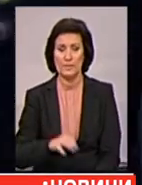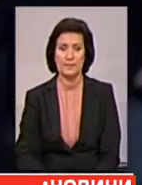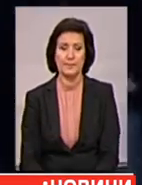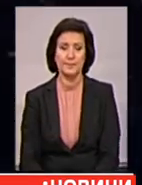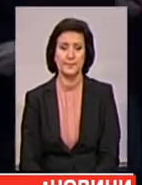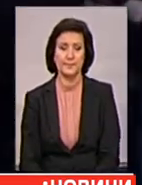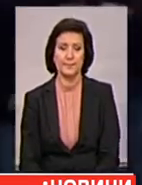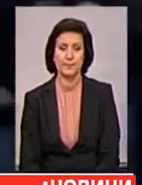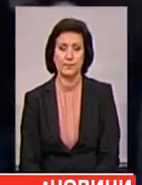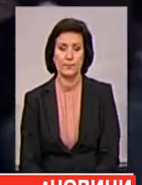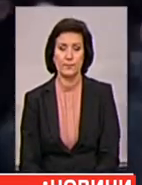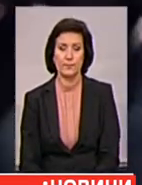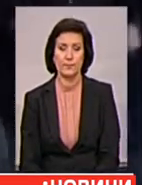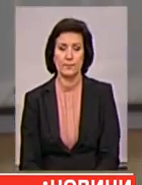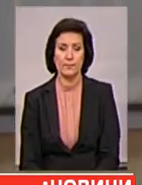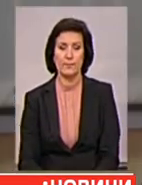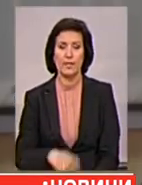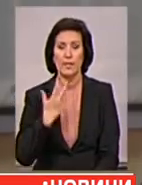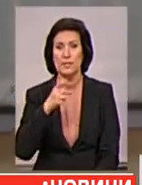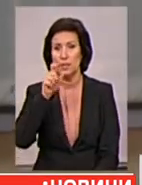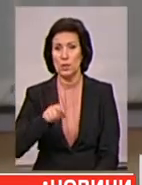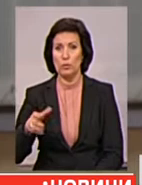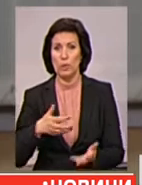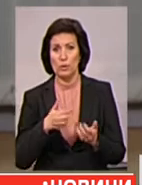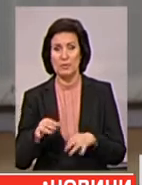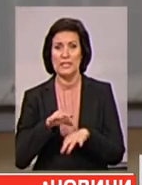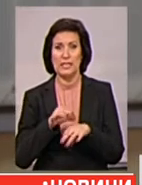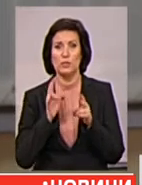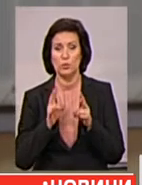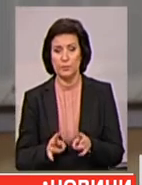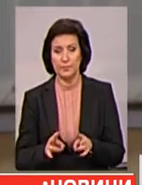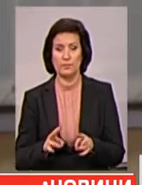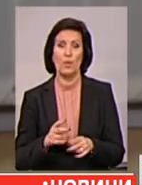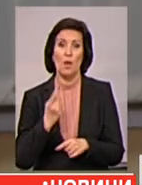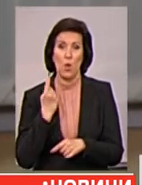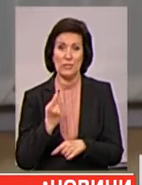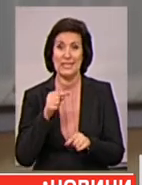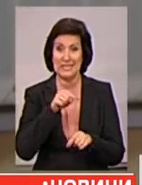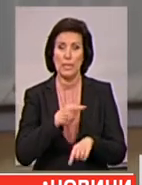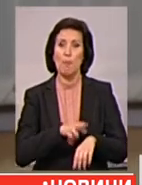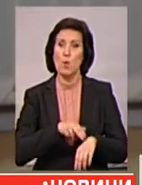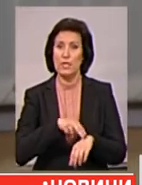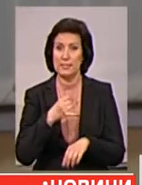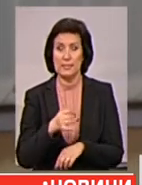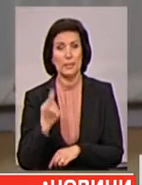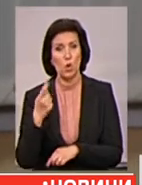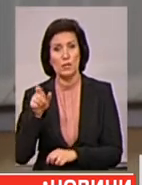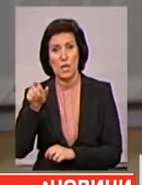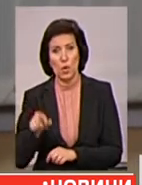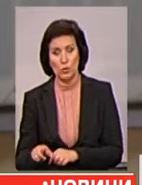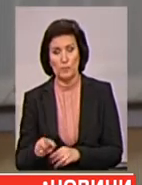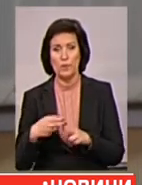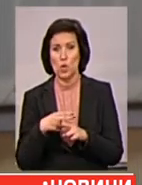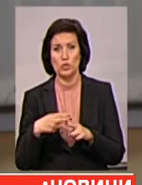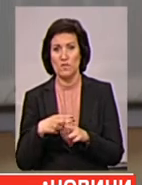Сулаєв. Три особи отримали тілесні ушкодження, серед яких один поліцейський. Зокрема, одна особа з